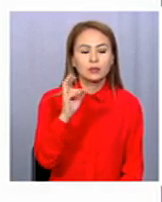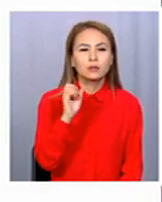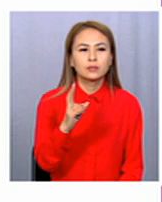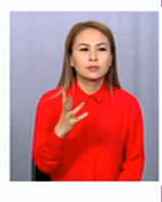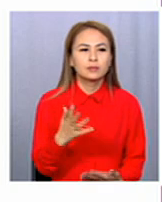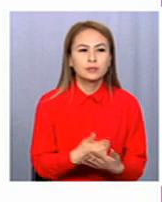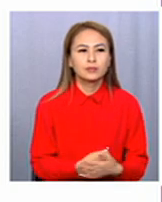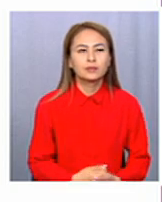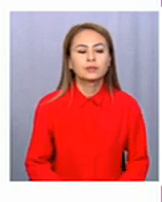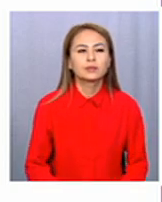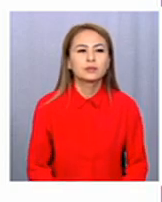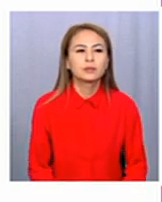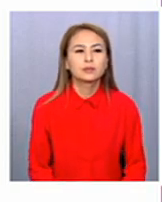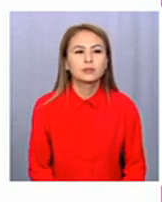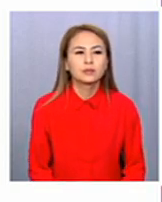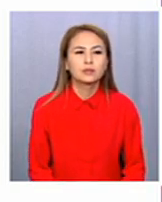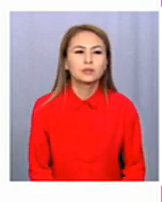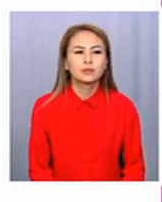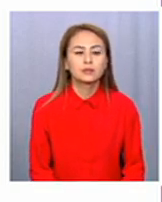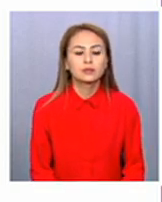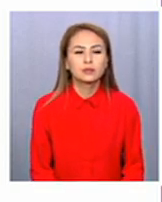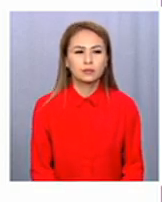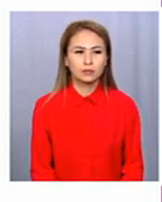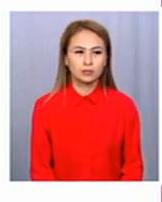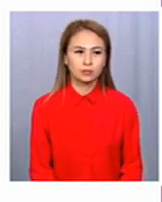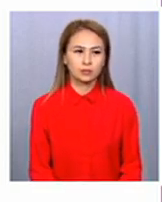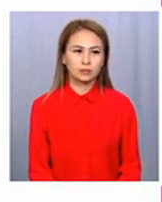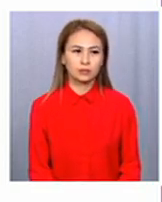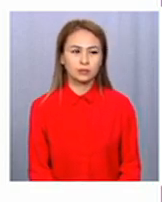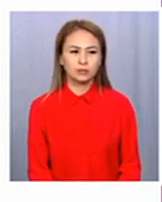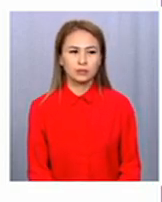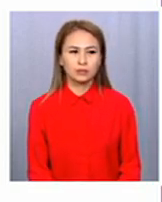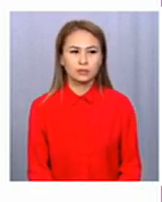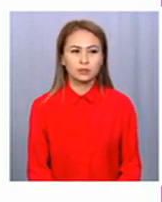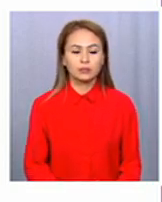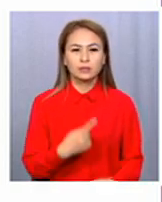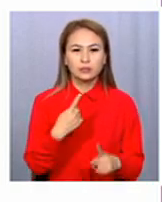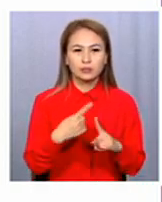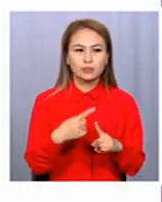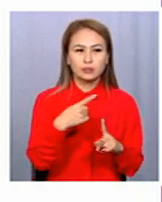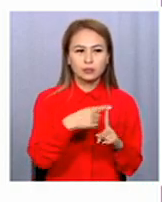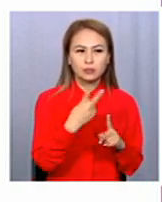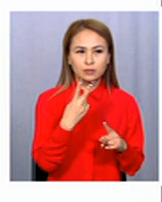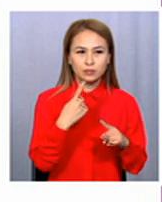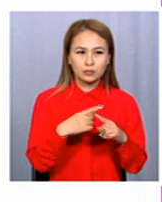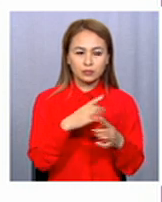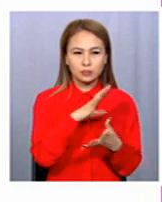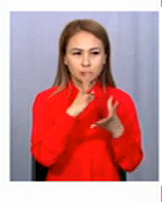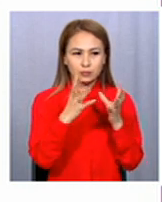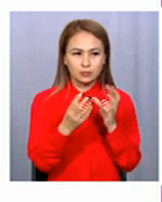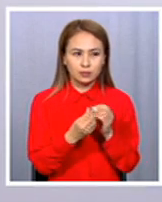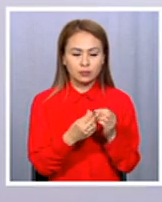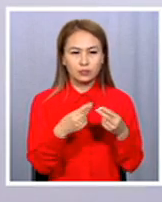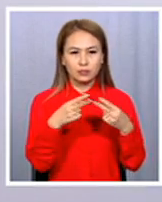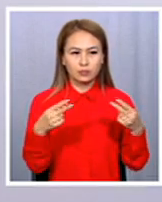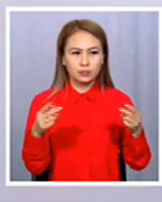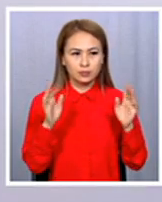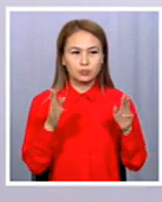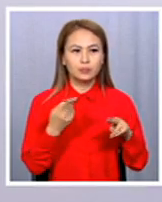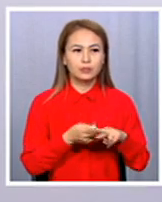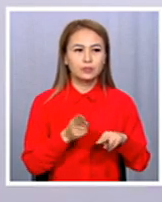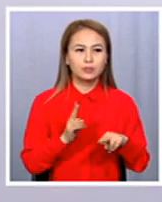жерде балалар, байқасаңыздар, мына X-қа 2X-ті қоссақ барлық ЕОД бұрышына тең болады ғой. Олай